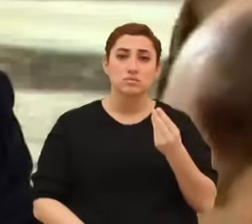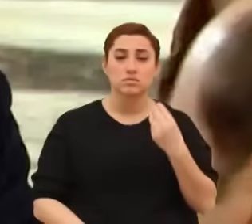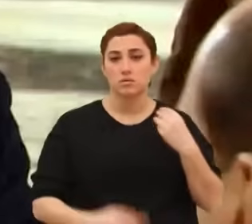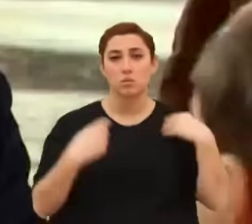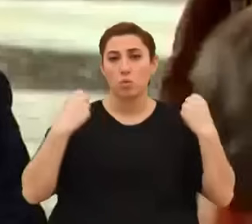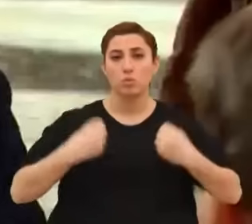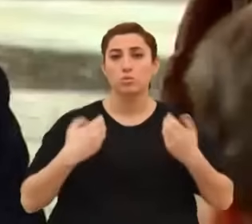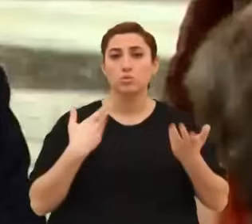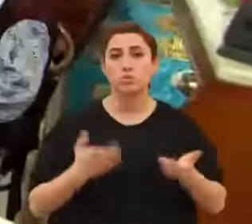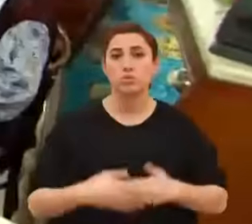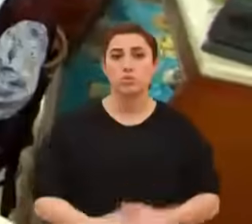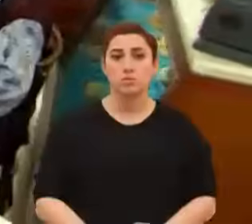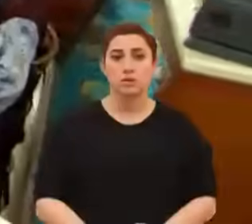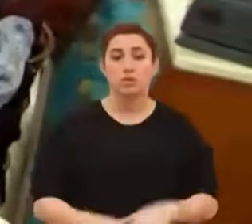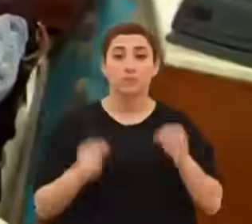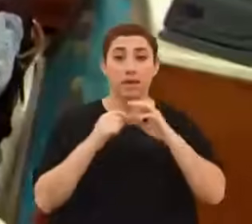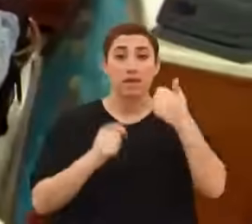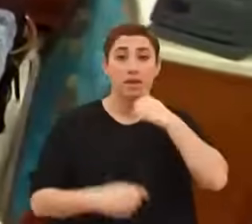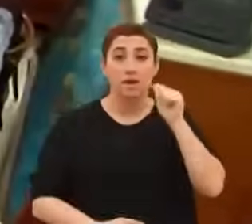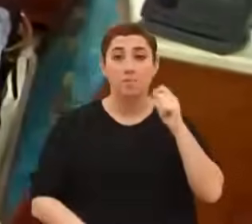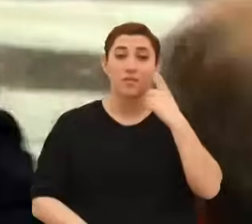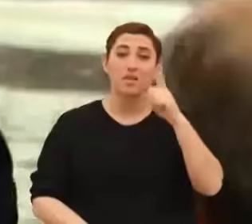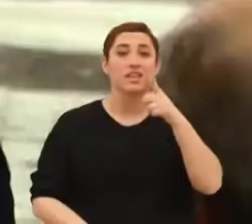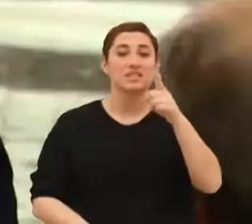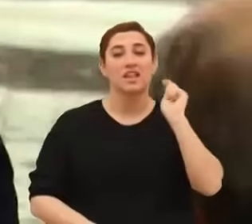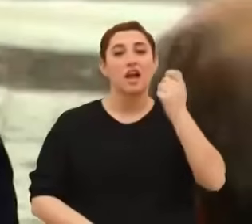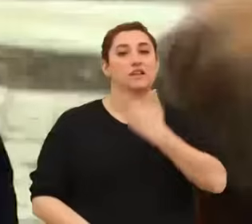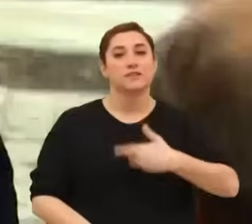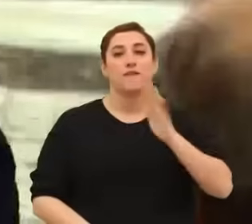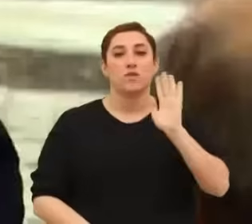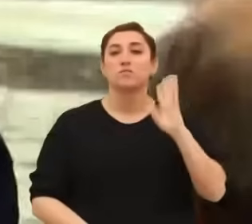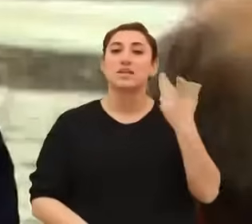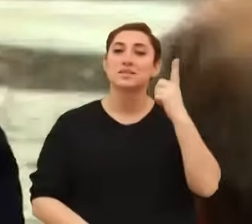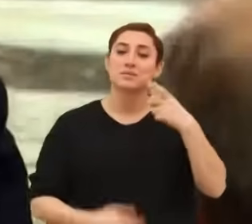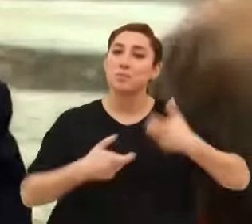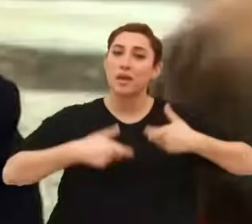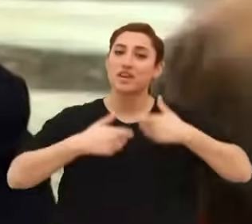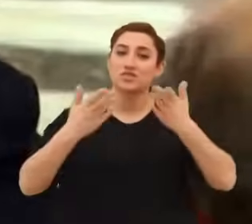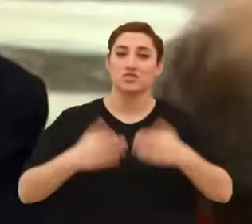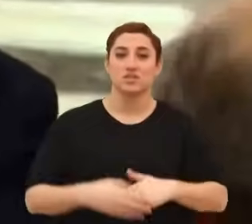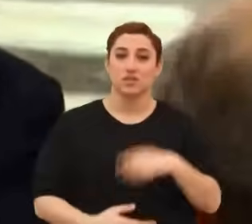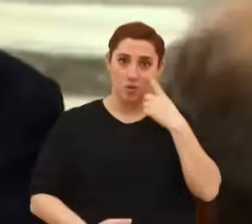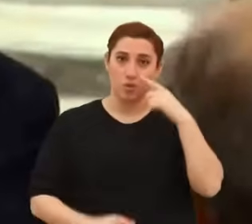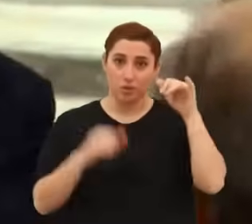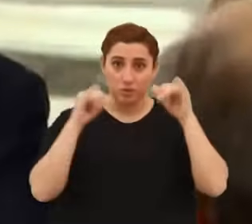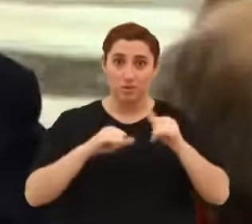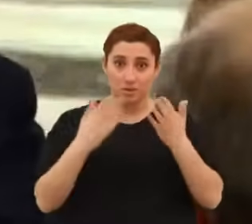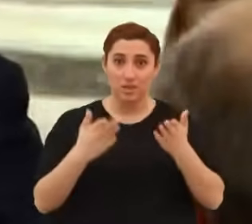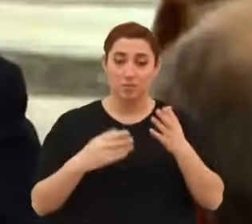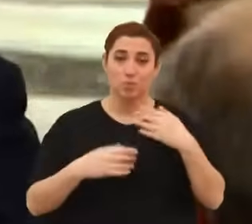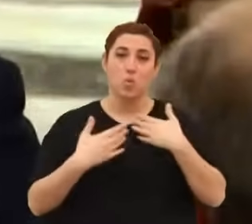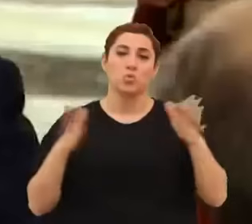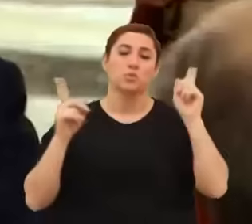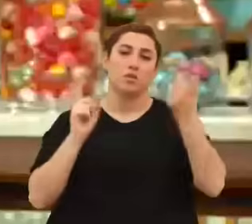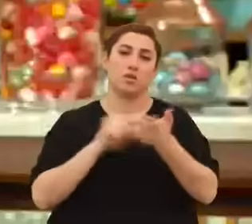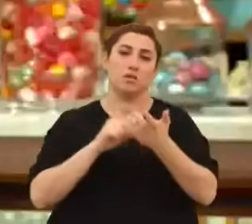oğlum, oturuyoruz işte böyle. Bekir abi, vallahi seni de kaynana seviyormuş ya. Nasıl bir bekçisin sen? Gördüğünüz gibi